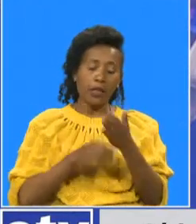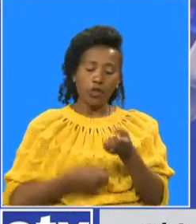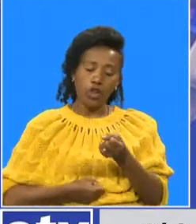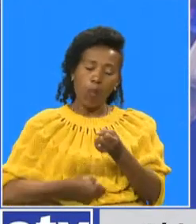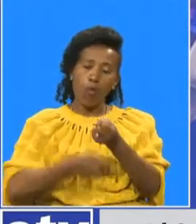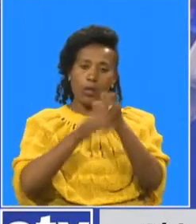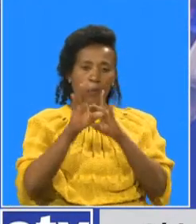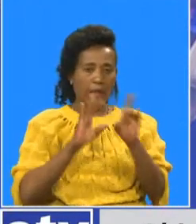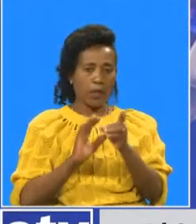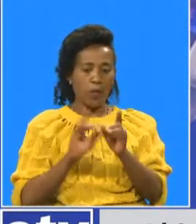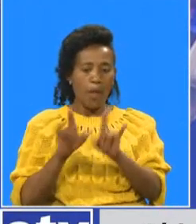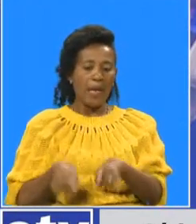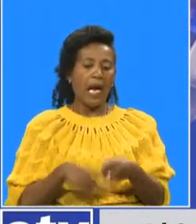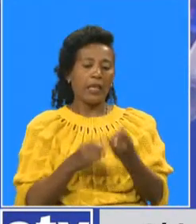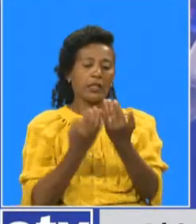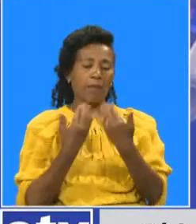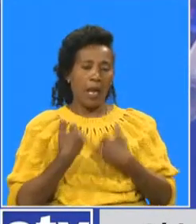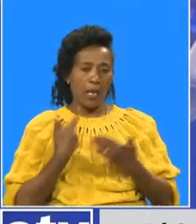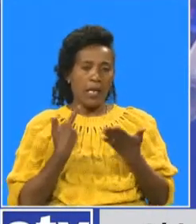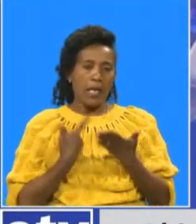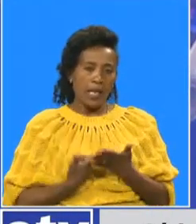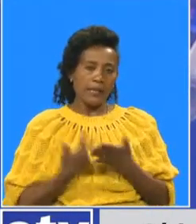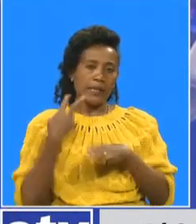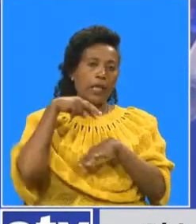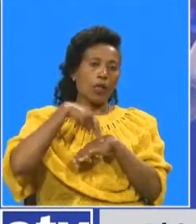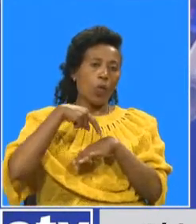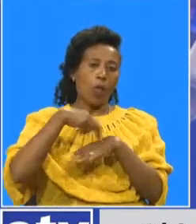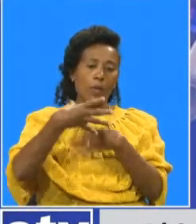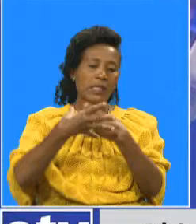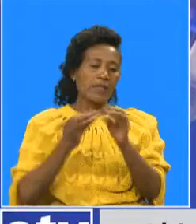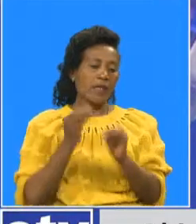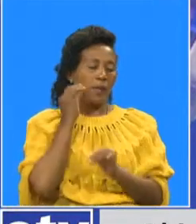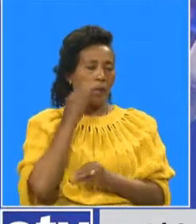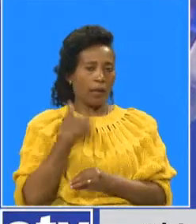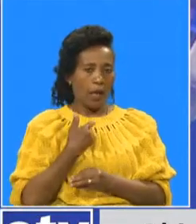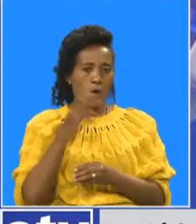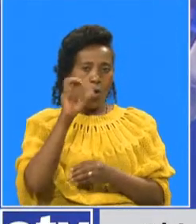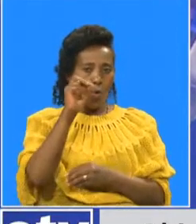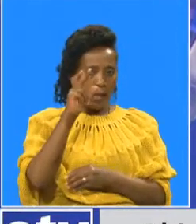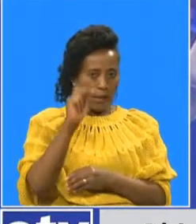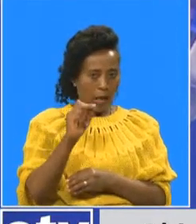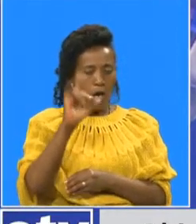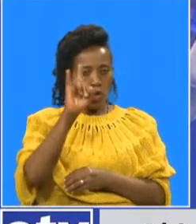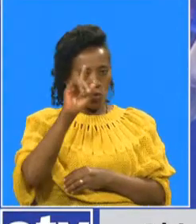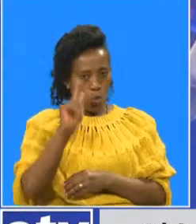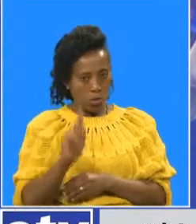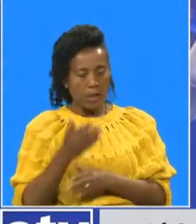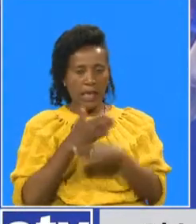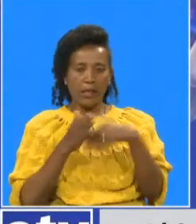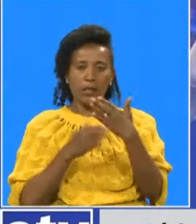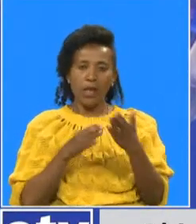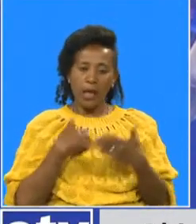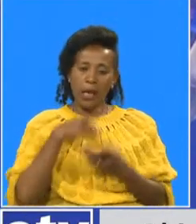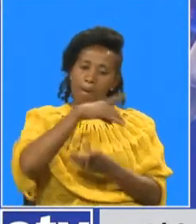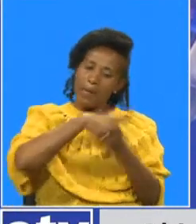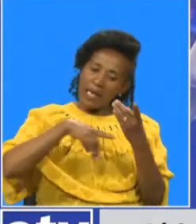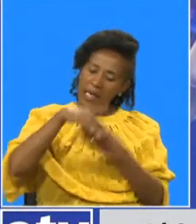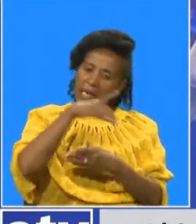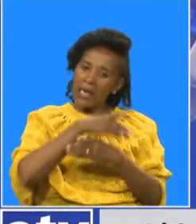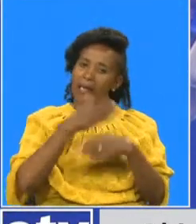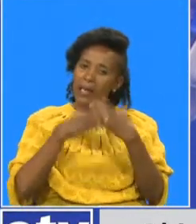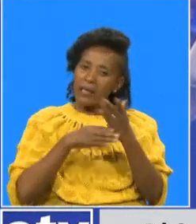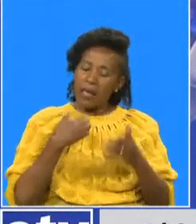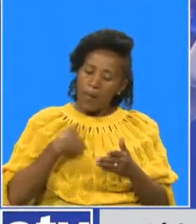ሰፖርት የሚደረግበት መካኒዝም አለ። ለዚህም የተቋቋሙ ጽህፈት ቤቶች አሉ፣ በወረዳ በዞን ደረጃ በክልል ደረጃም